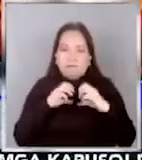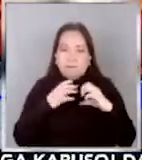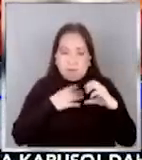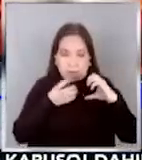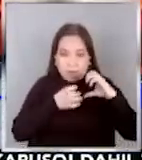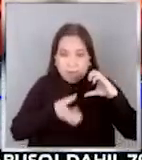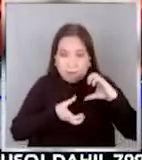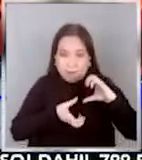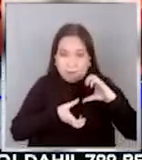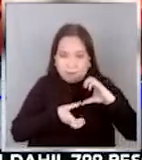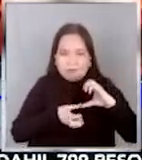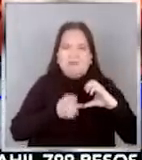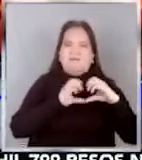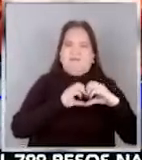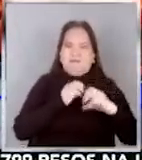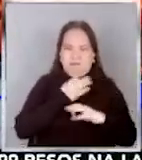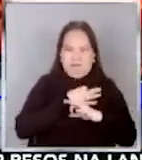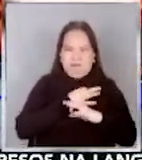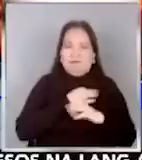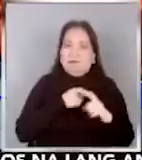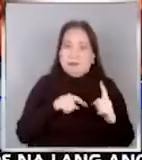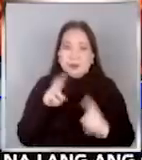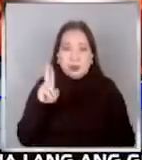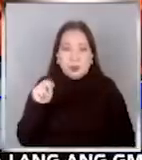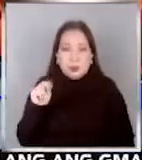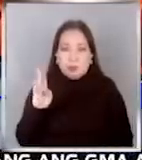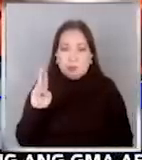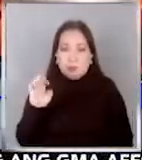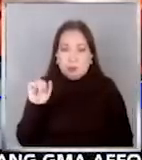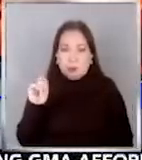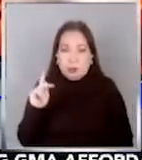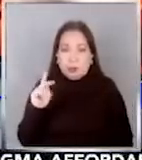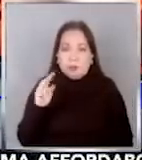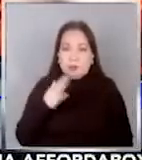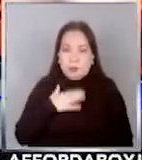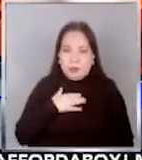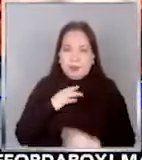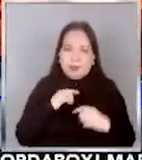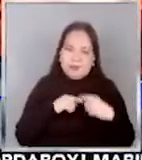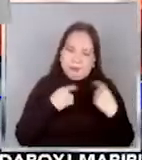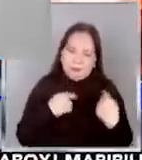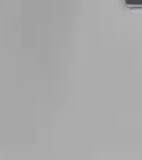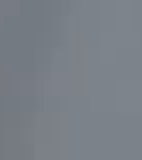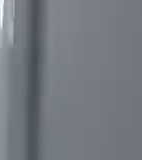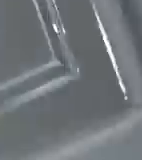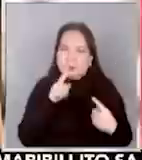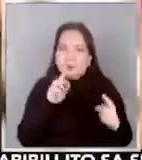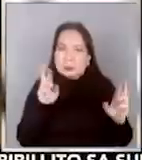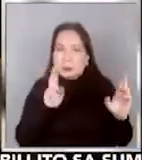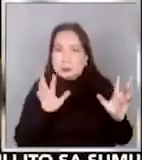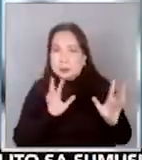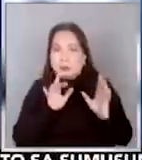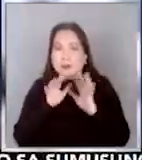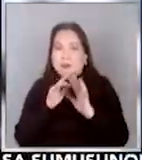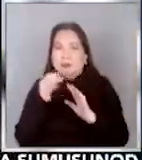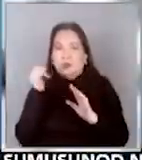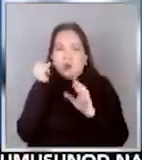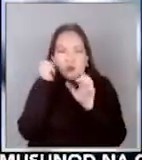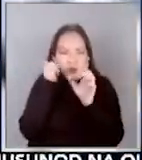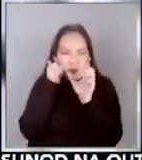rin ang paghahanda para naman sa mga eksenang kukunan abroad. Makichika tayo kay Aubrey Karamdel.